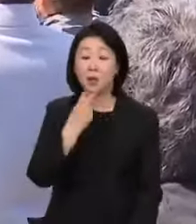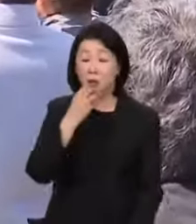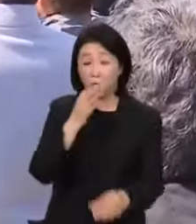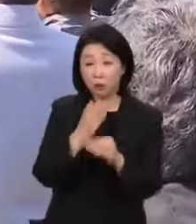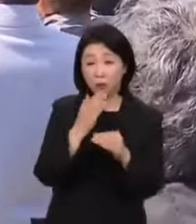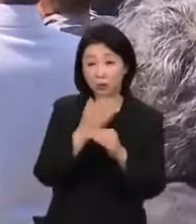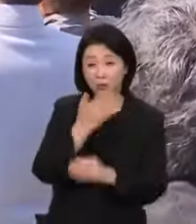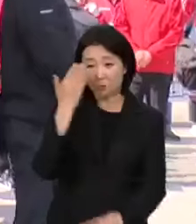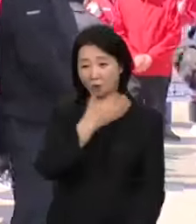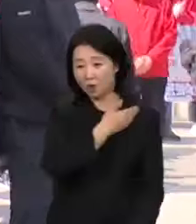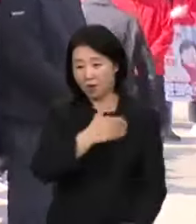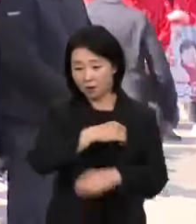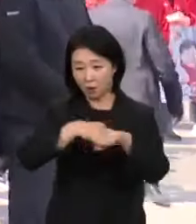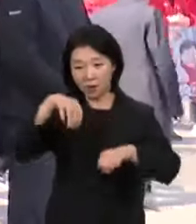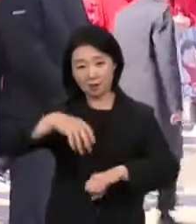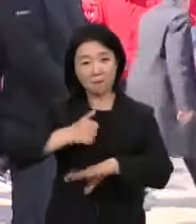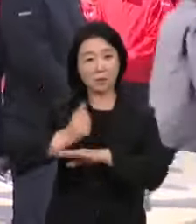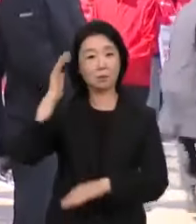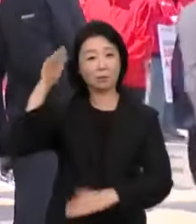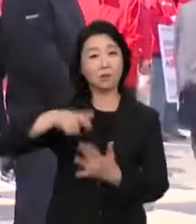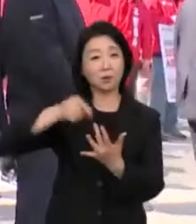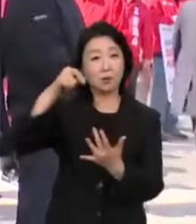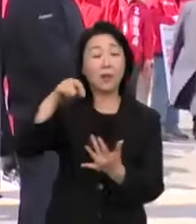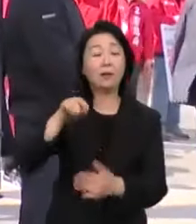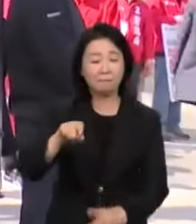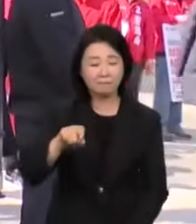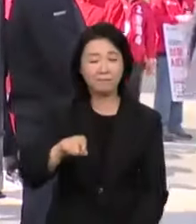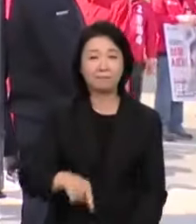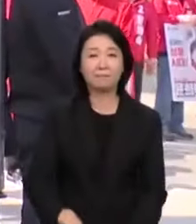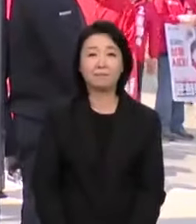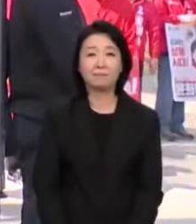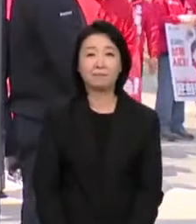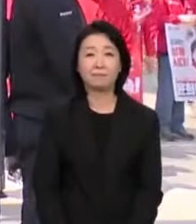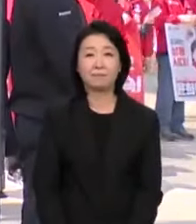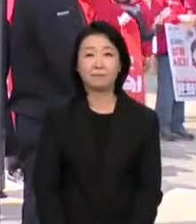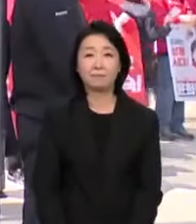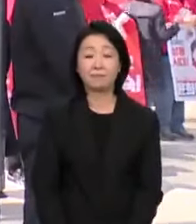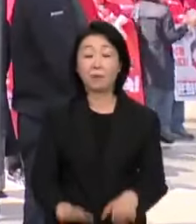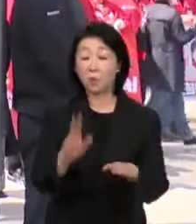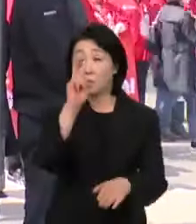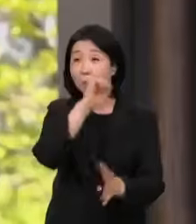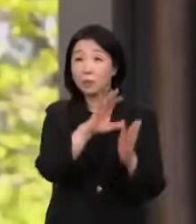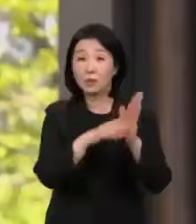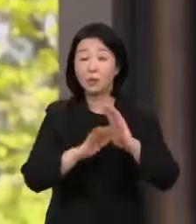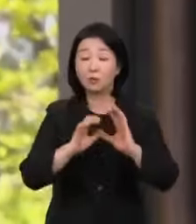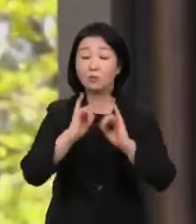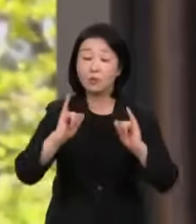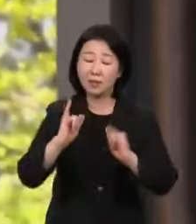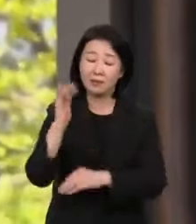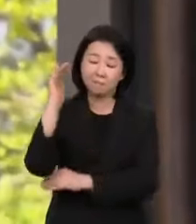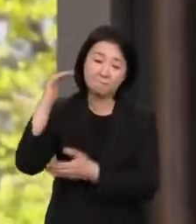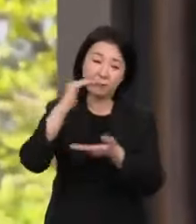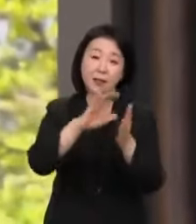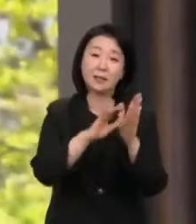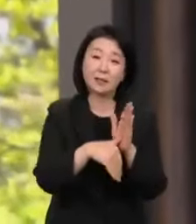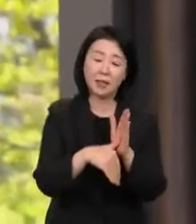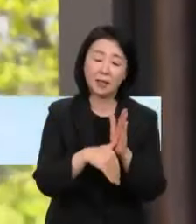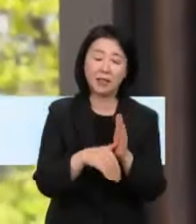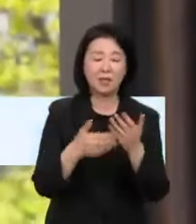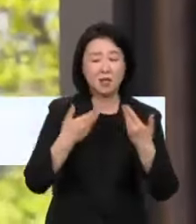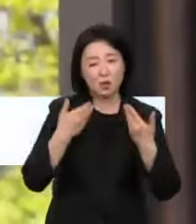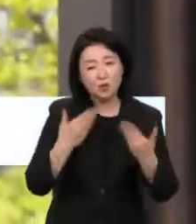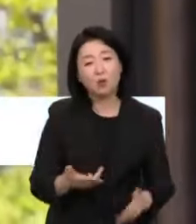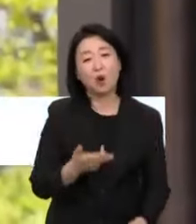중심인 청계광장을 마지막 유세지로 선택한 것도 바로 이런 이유입니다. 오늘 오전 국민들에게 보내는 메시지에선 잠시도 쉬지